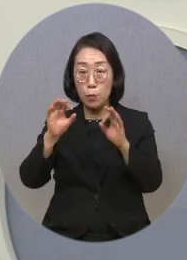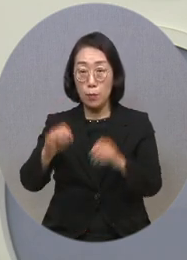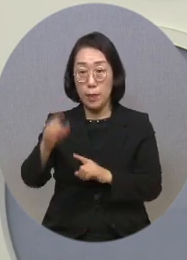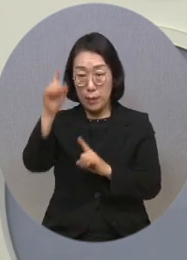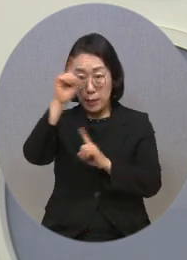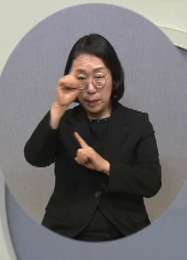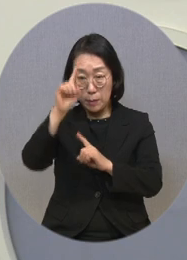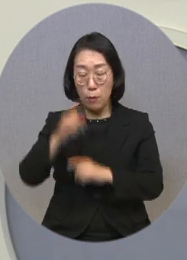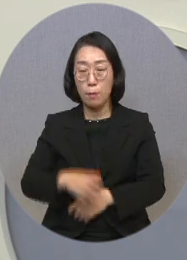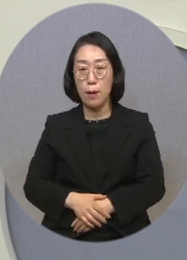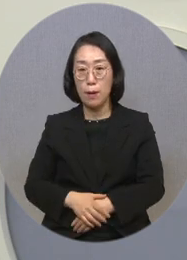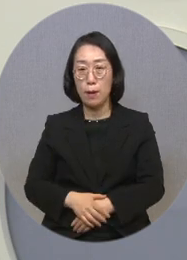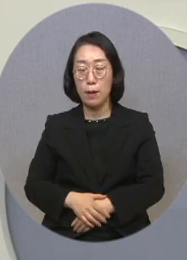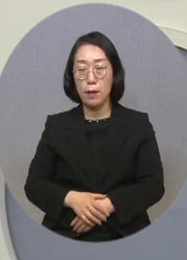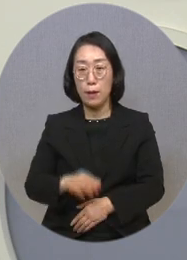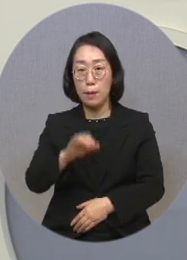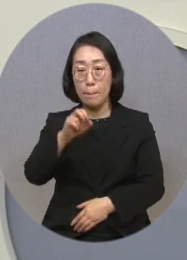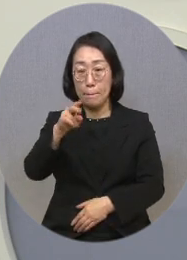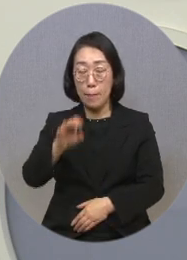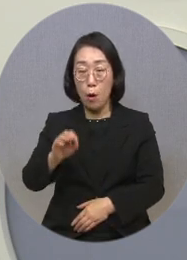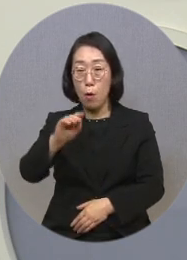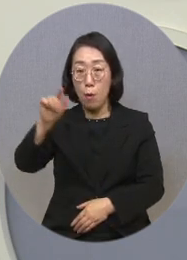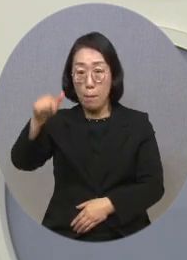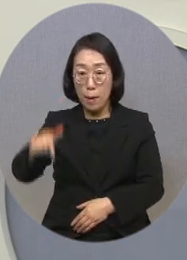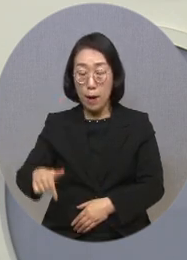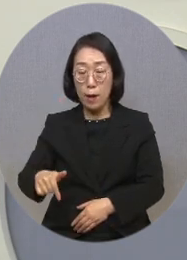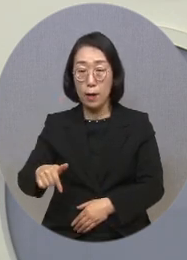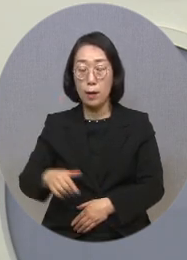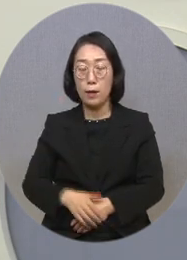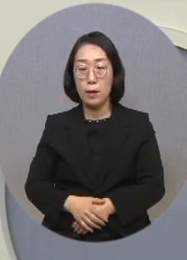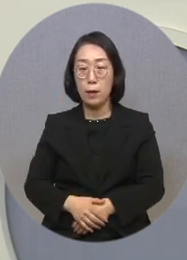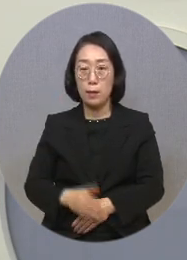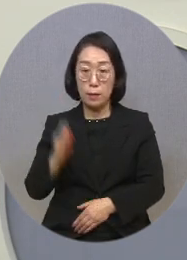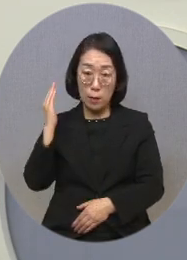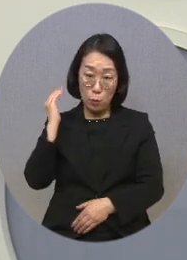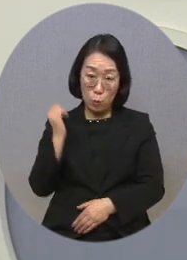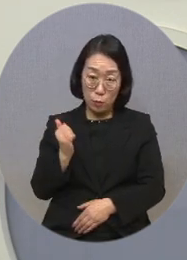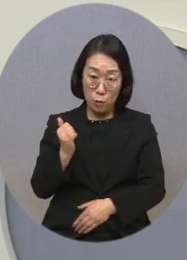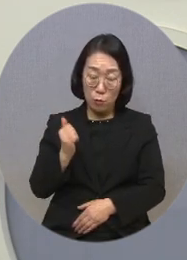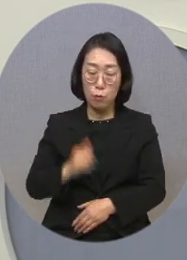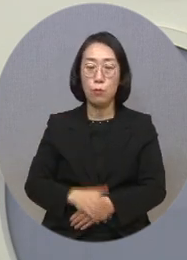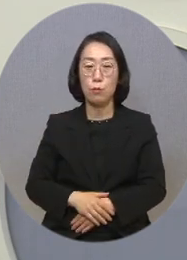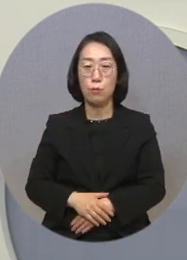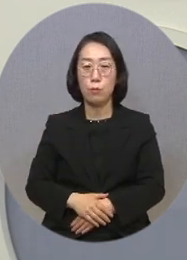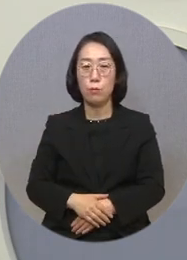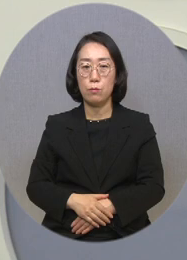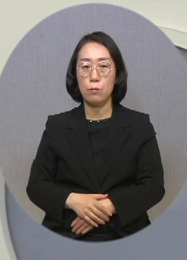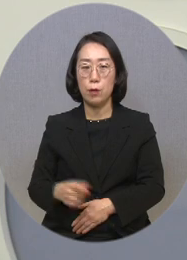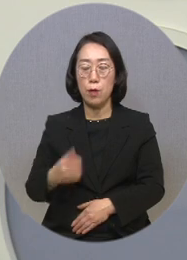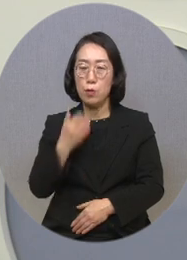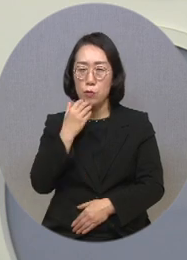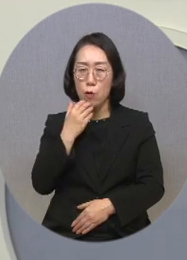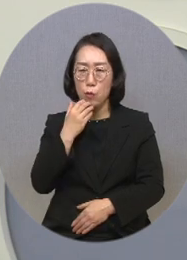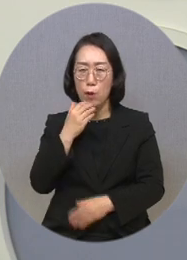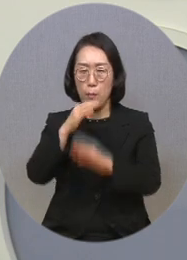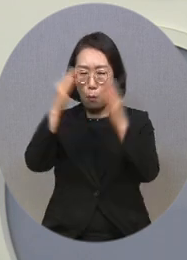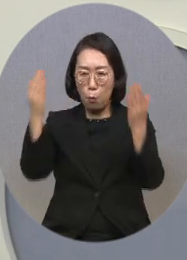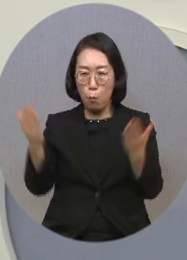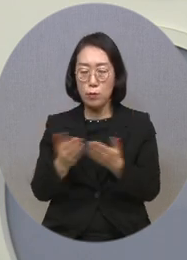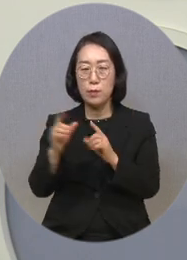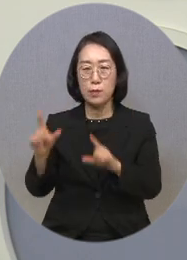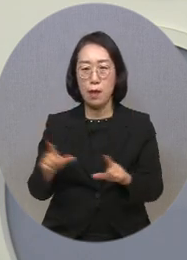이명박 대통령도 어떻게 인연이 되게 돼서 그래서 이제 그때 제가 이제 서울의 모든